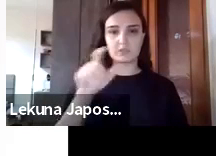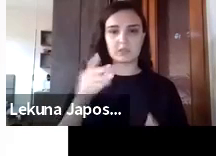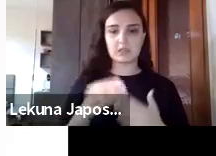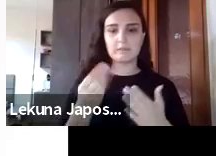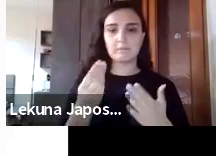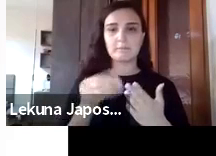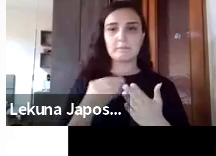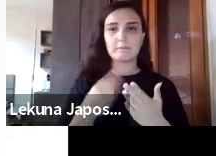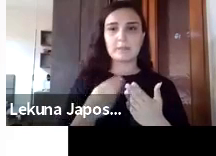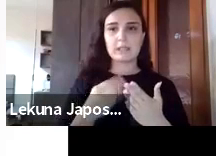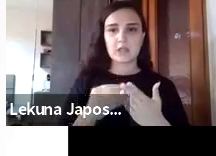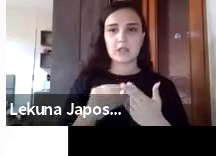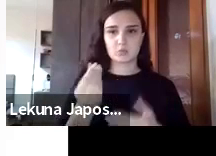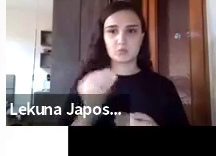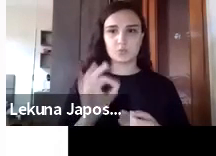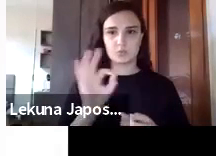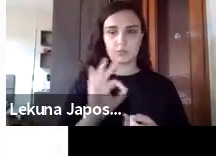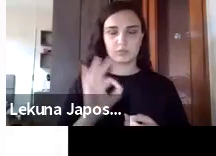ფინანსური უზრუნველყოფა